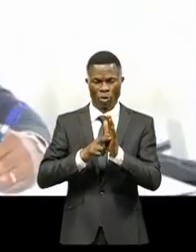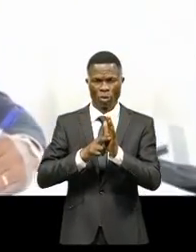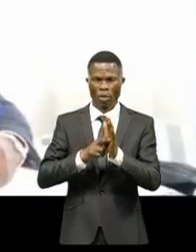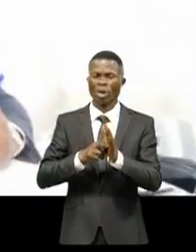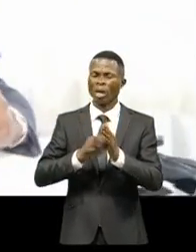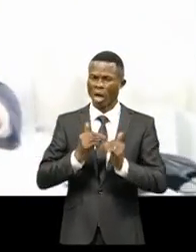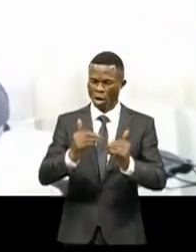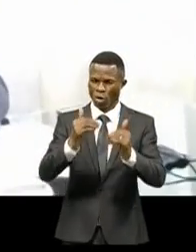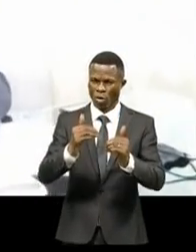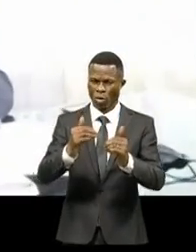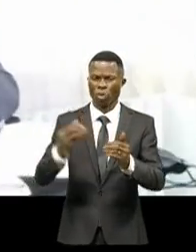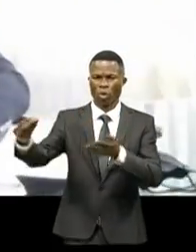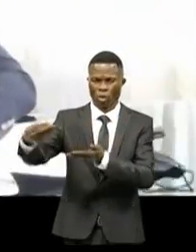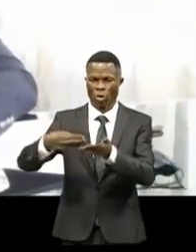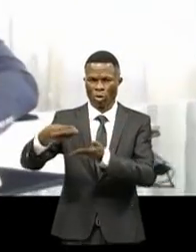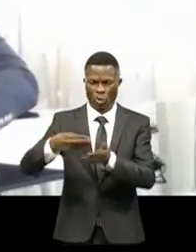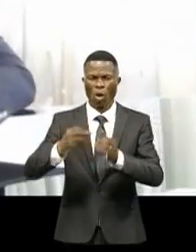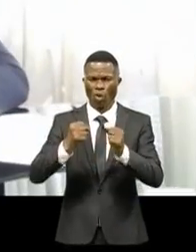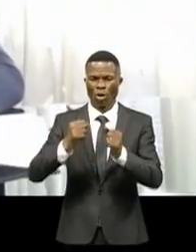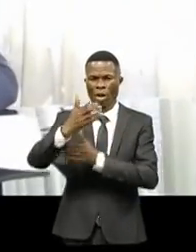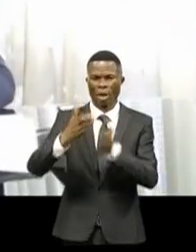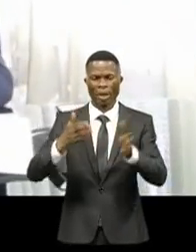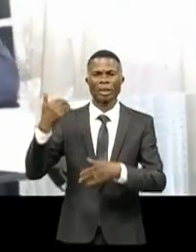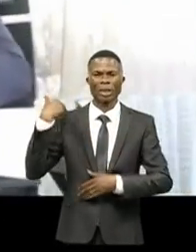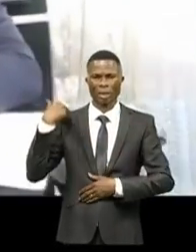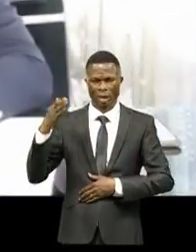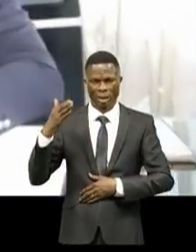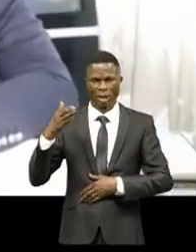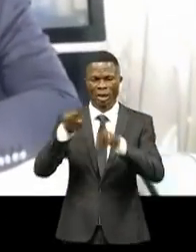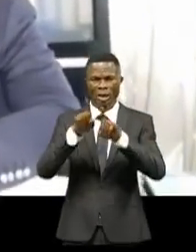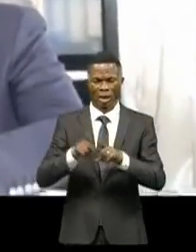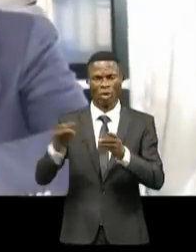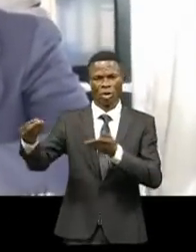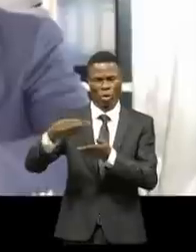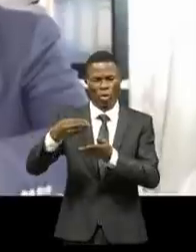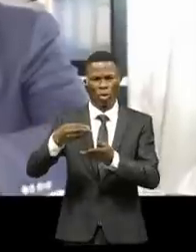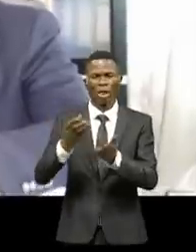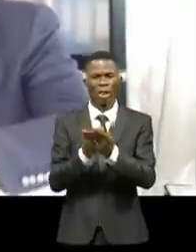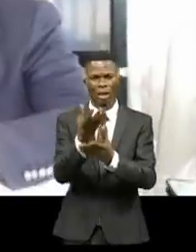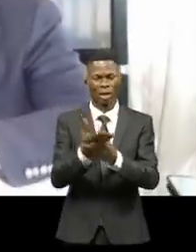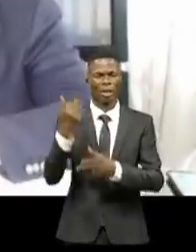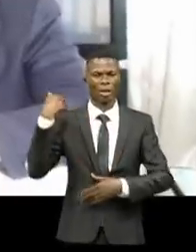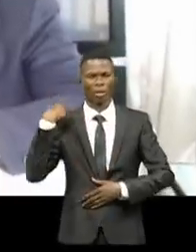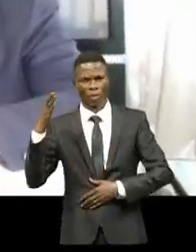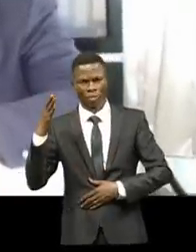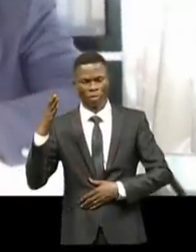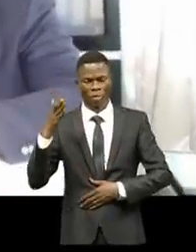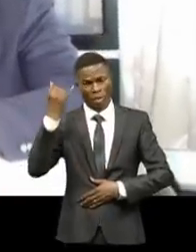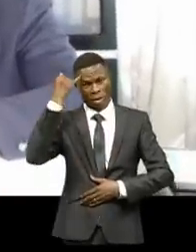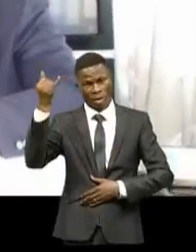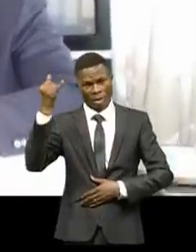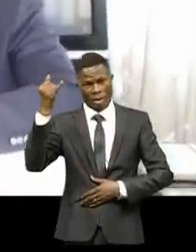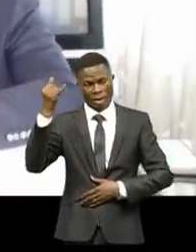le cap de la mobilisation accrue de recettes publiques et de la rationalisation des dépenses de l'État qui ont tendance